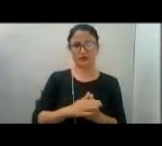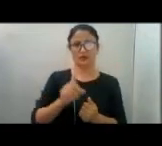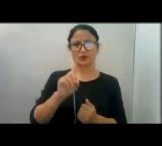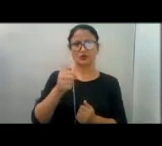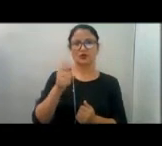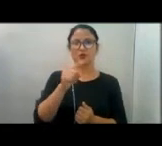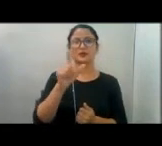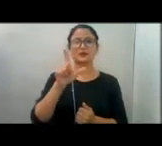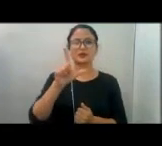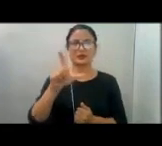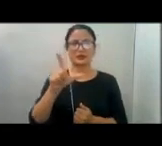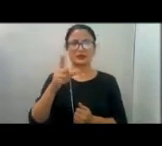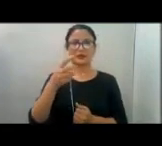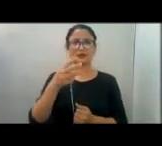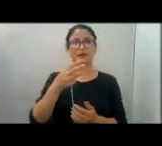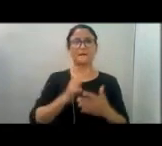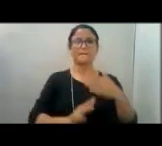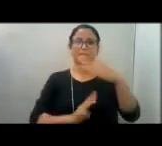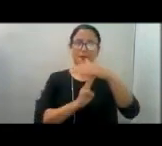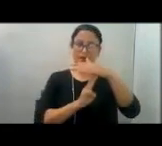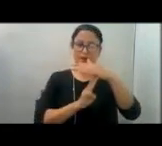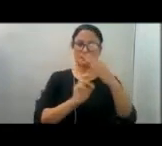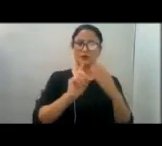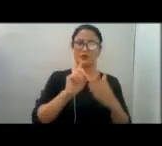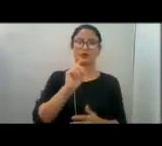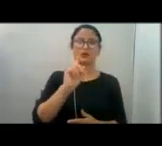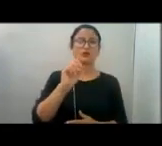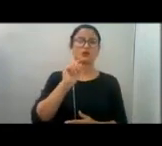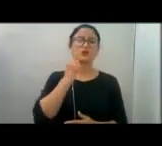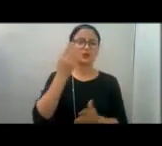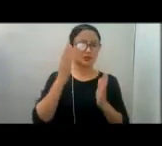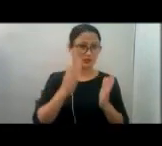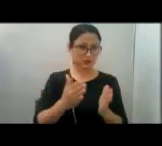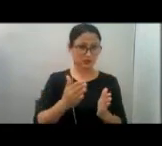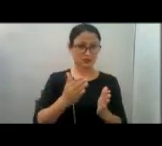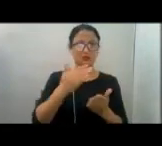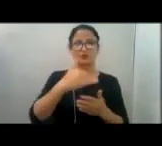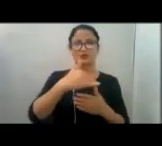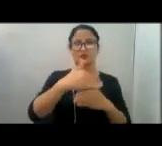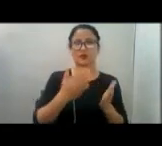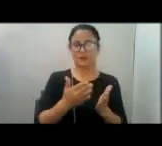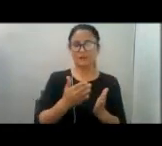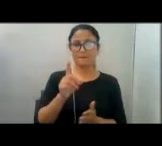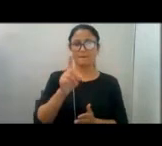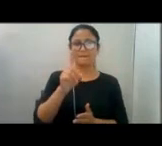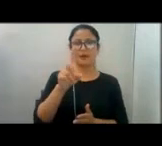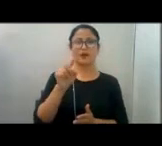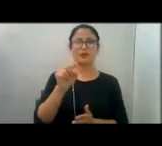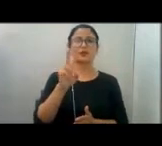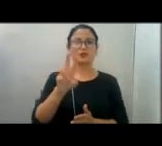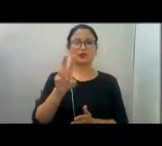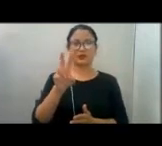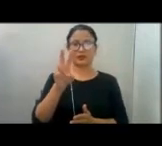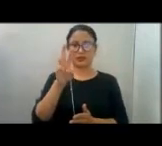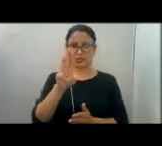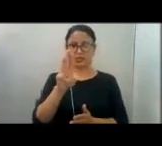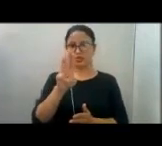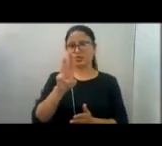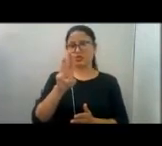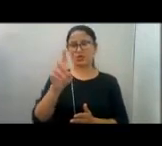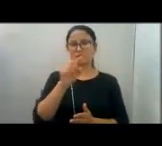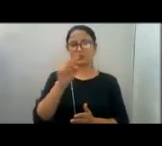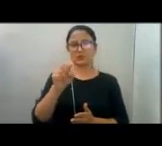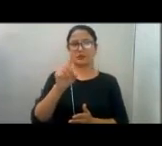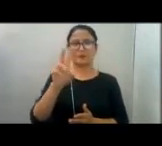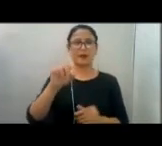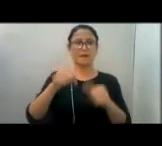16.7%ले माध्यमिक त 10 कक्षासम्म पढ्नु भएको छ भने 12.3%ले 12 क्लास पास गर्नुभएको छ. र